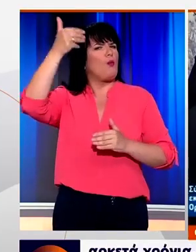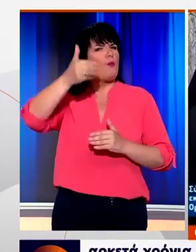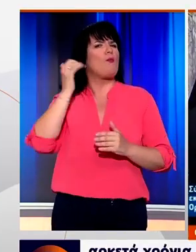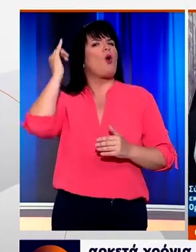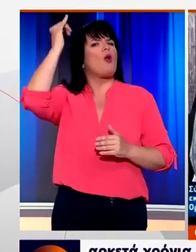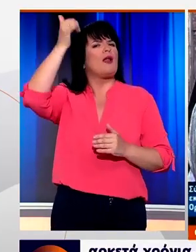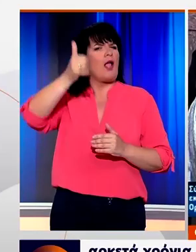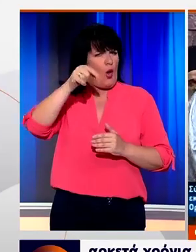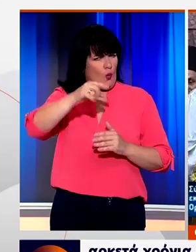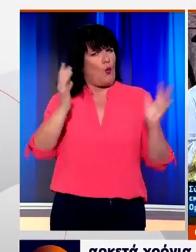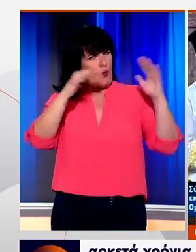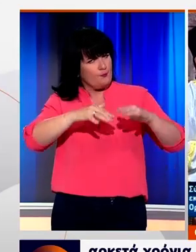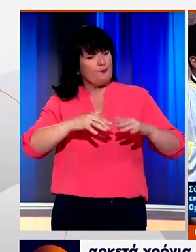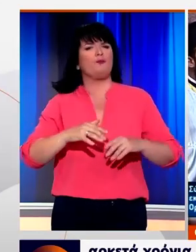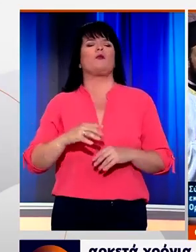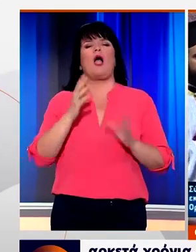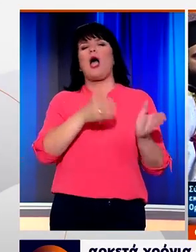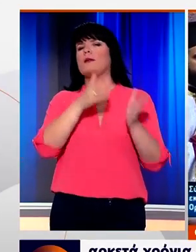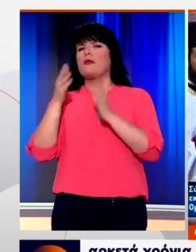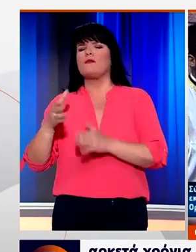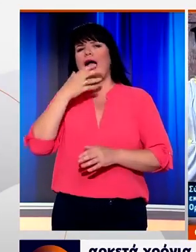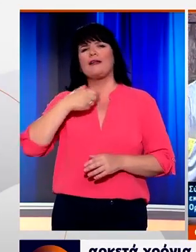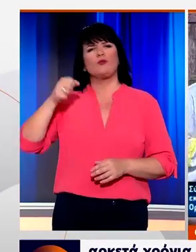Υπότιτλοι AUTHORWAVE